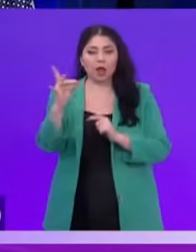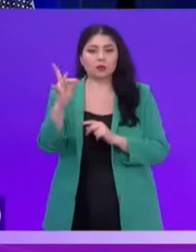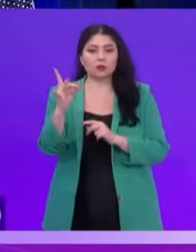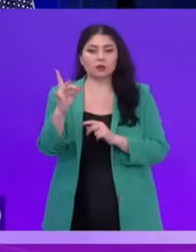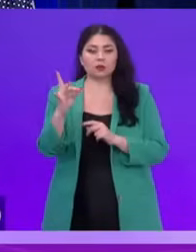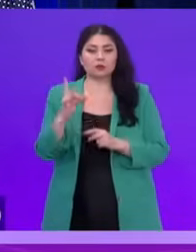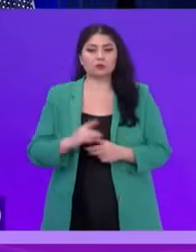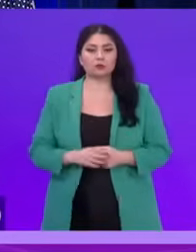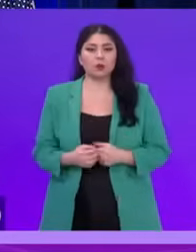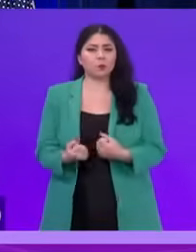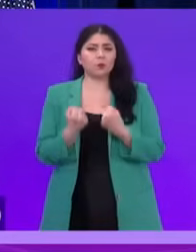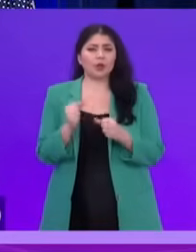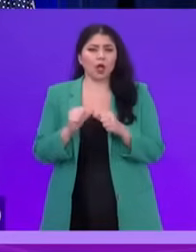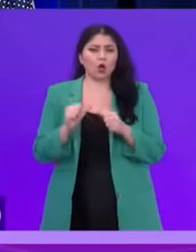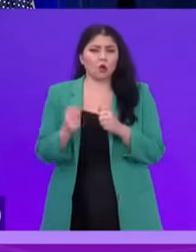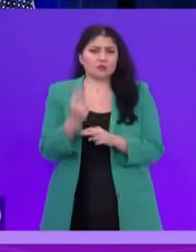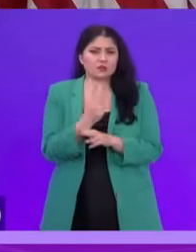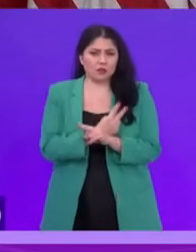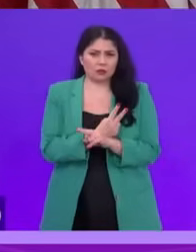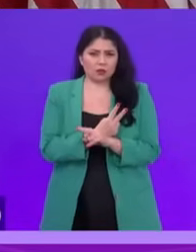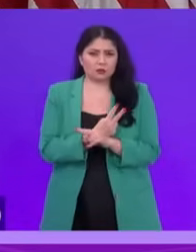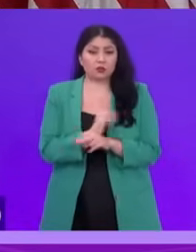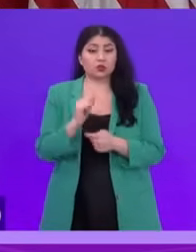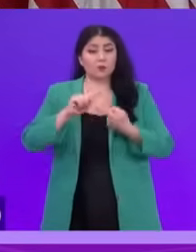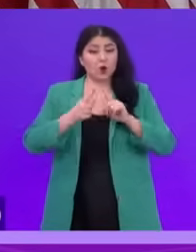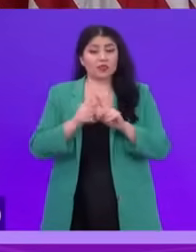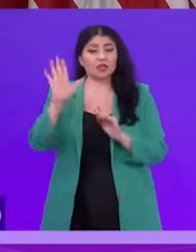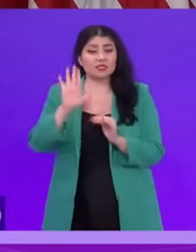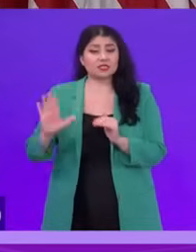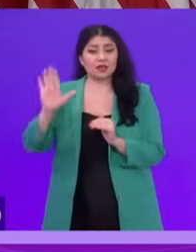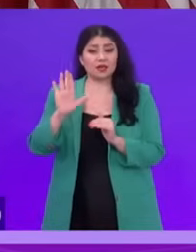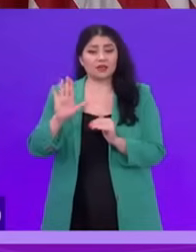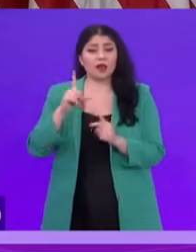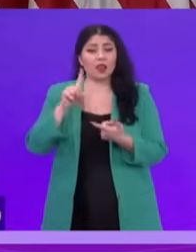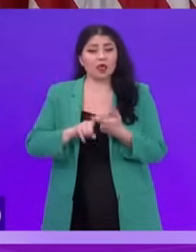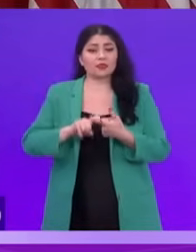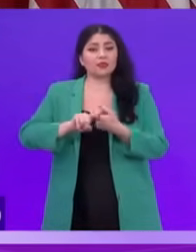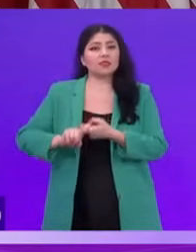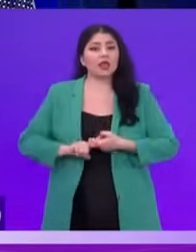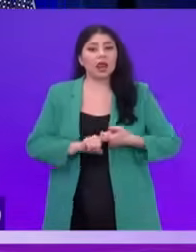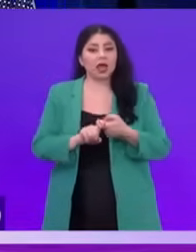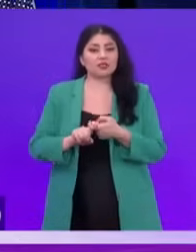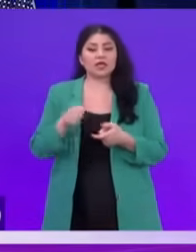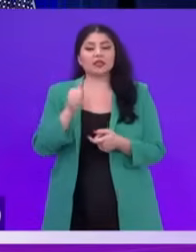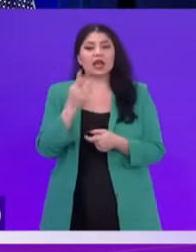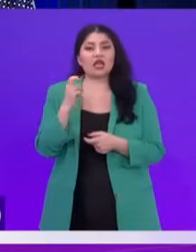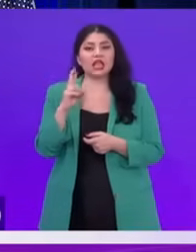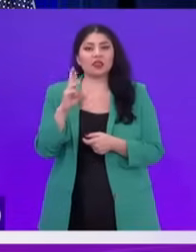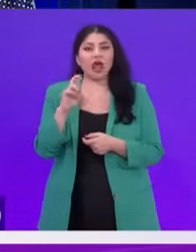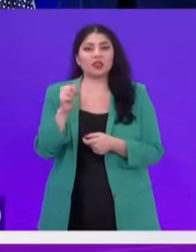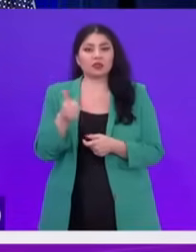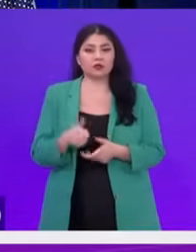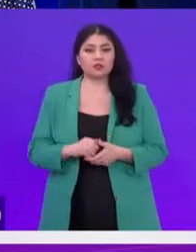să zicem, puteri economice și în politica externă legată de relația transatlantică,